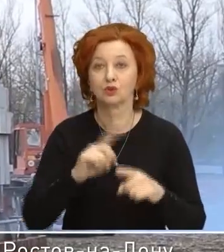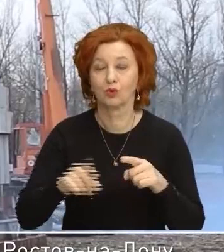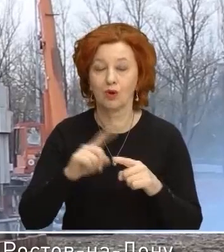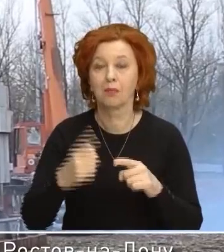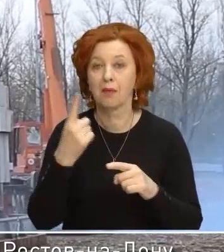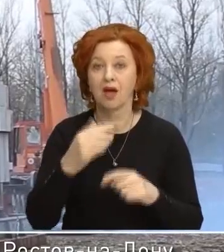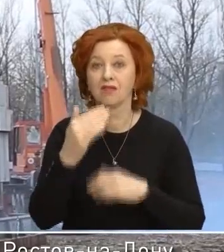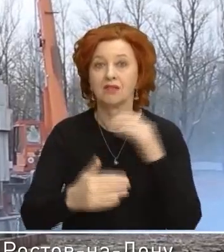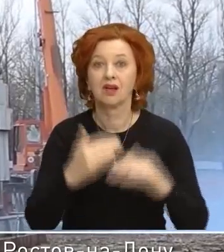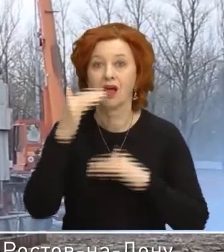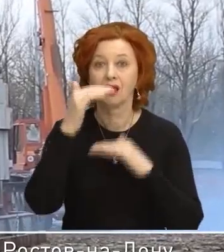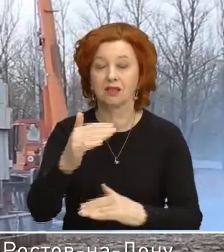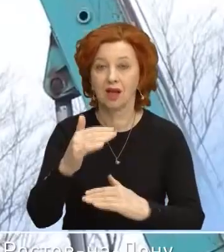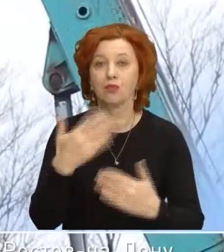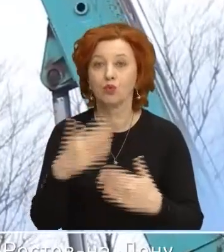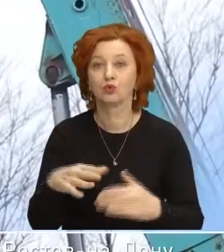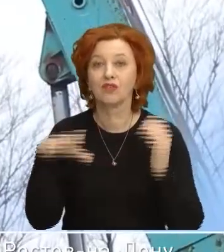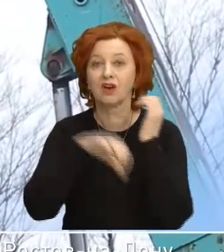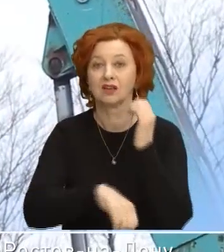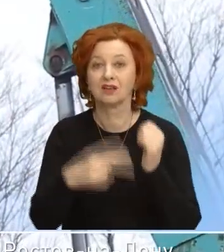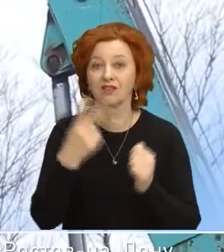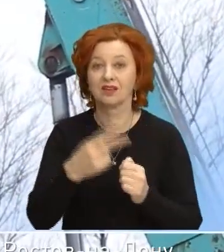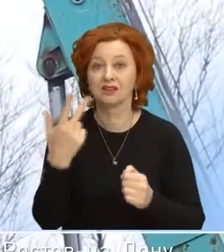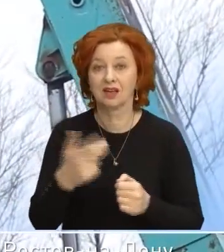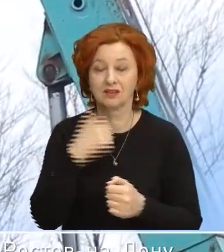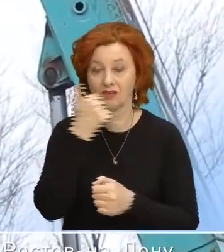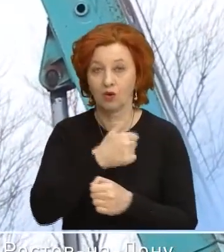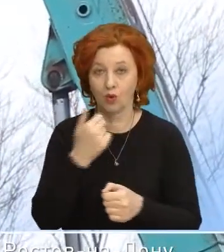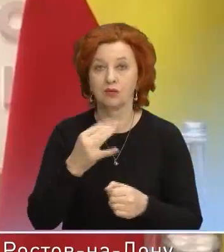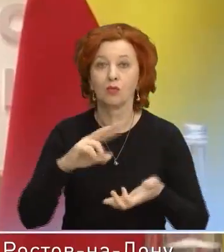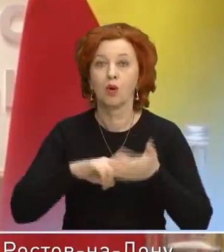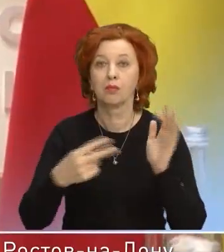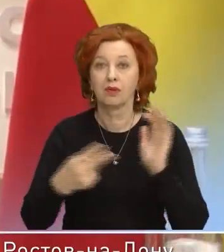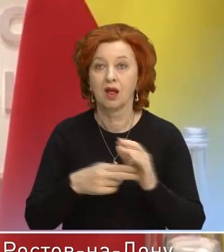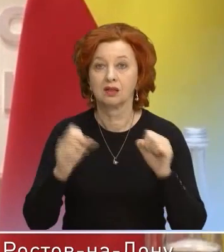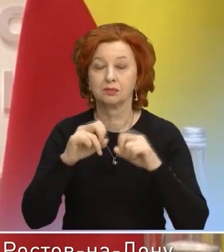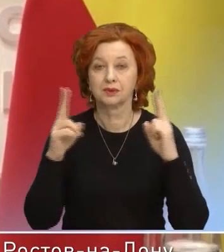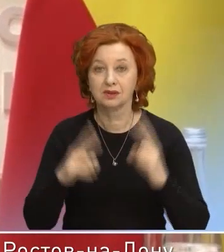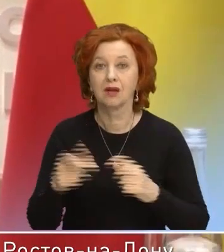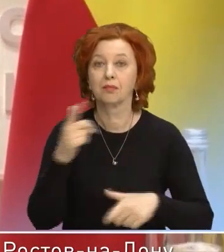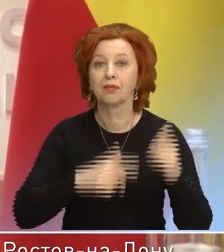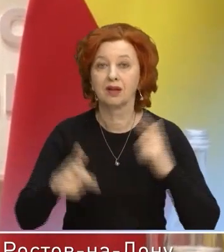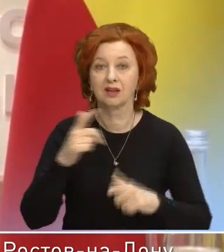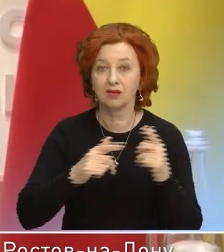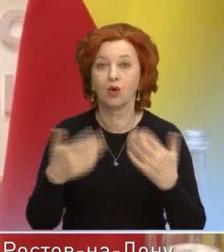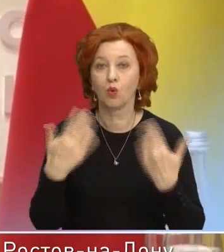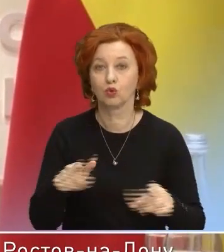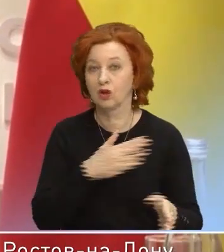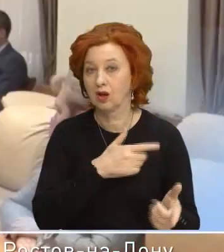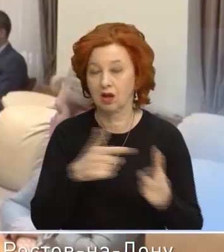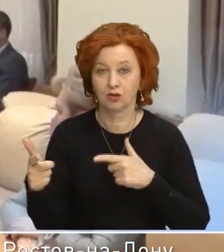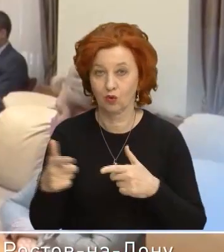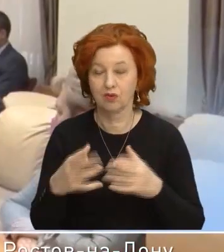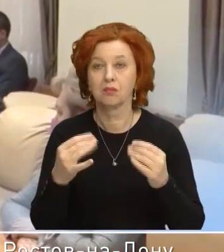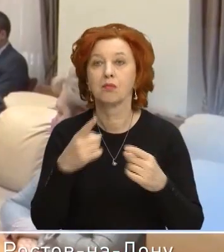Первый этап планируется завершить к концу 2023 года. По словам специалиста, подготовительные работы практически завершены.